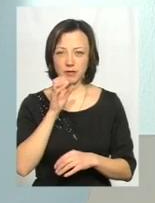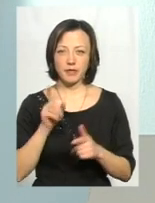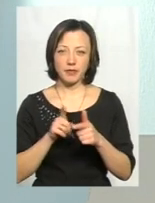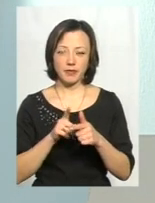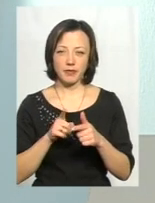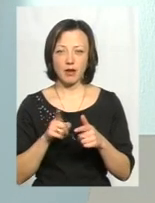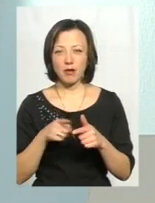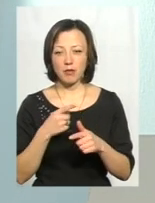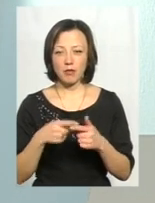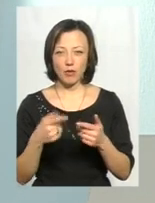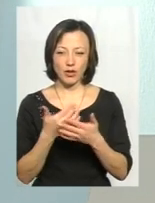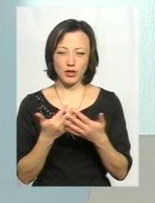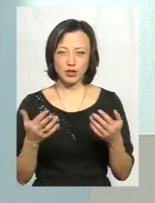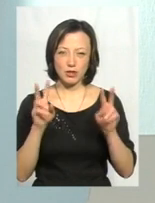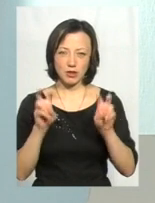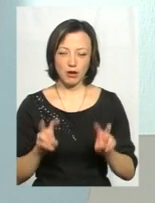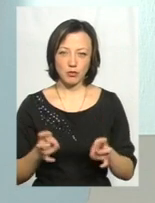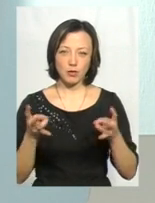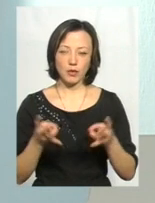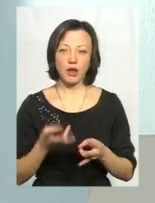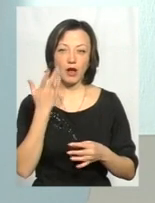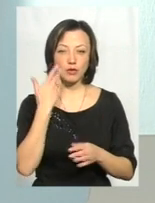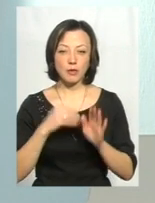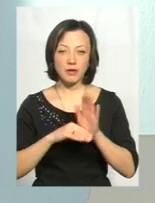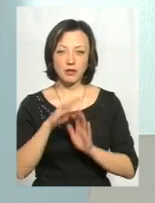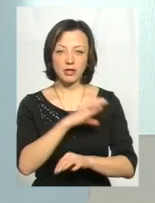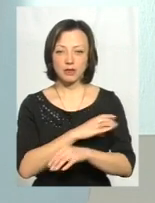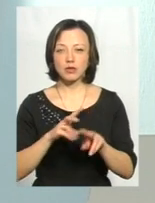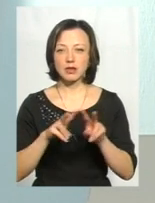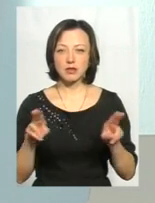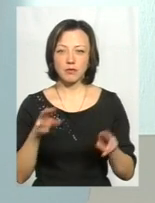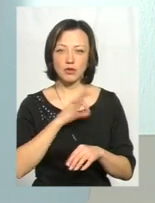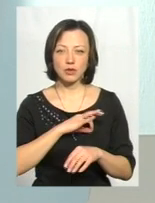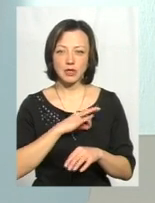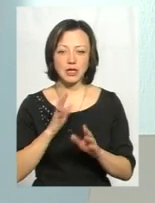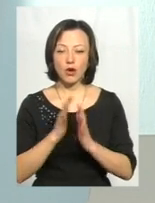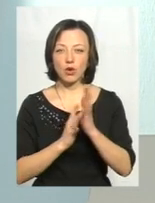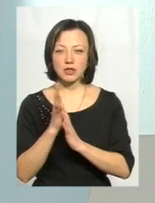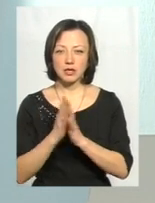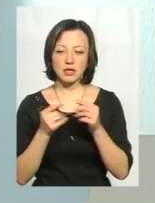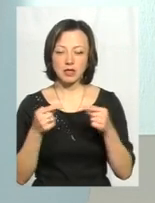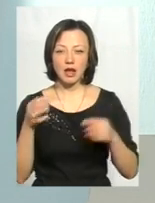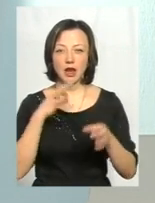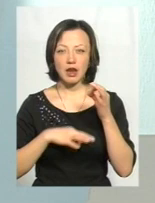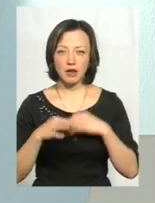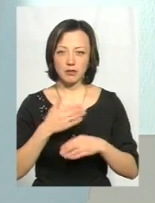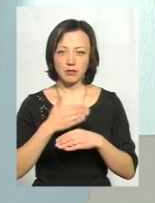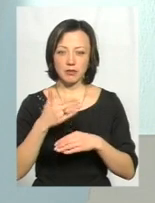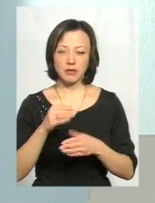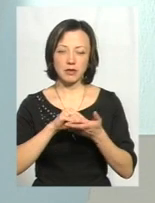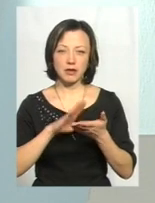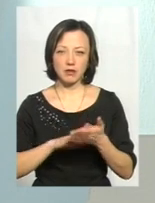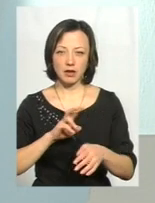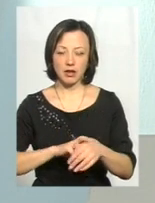засоби при потребі. Якщо йде підвищення тиску, так само використовувати тільки рослинні засоби. Вже ліки тільки за